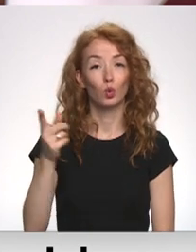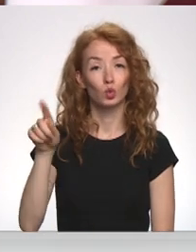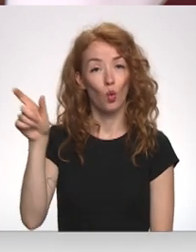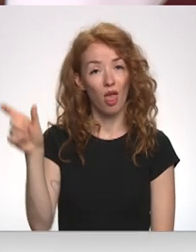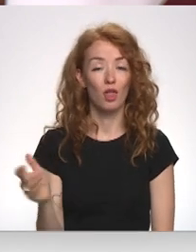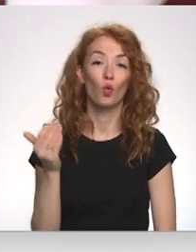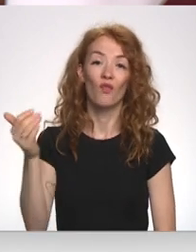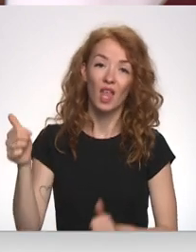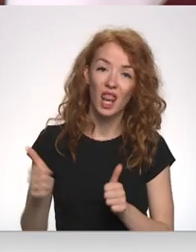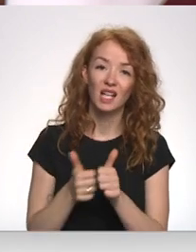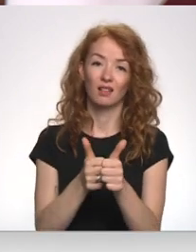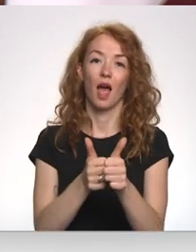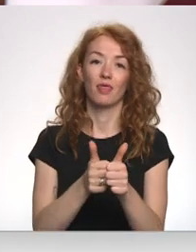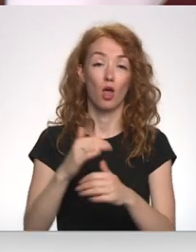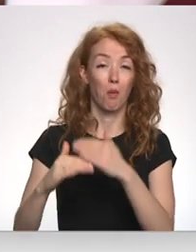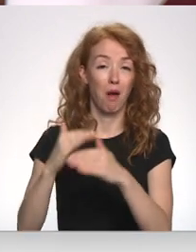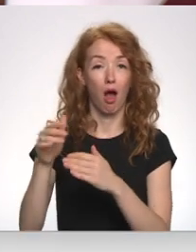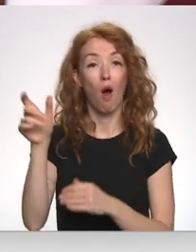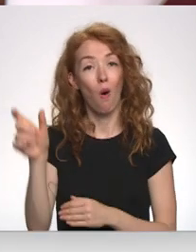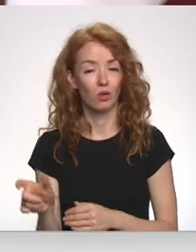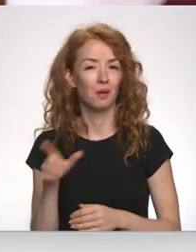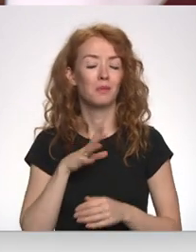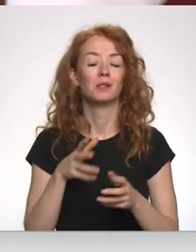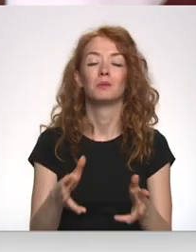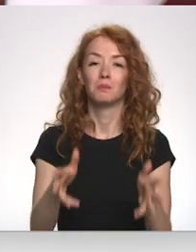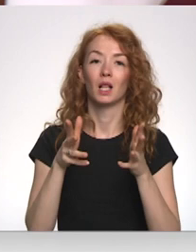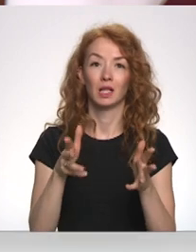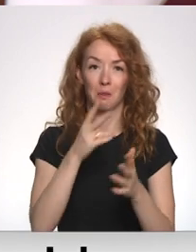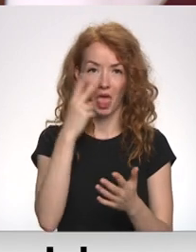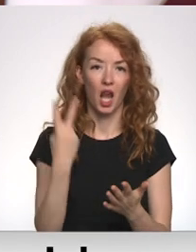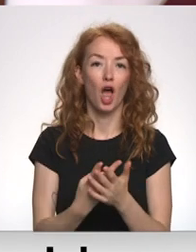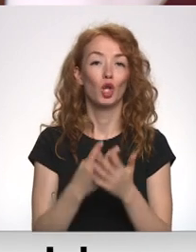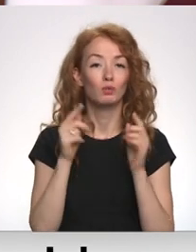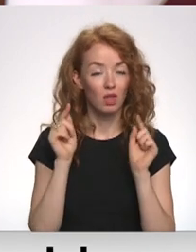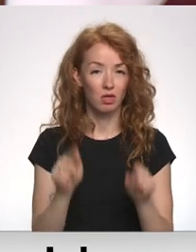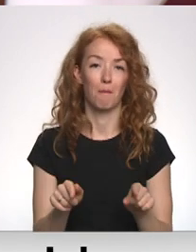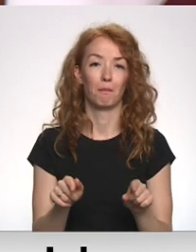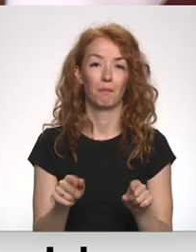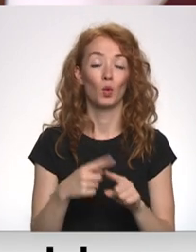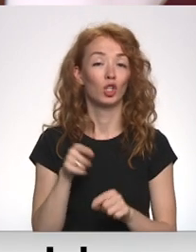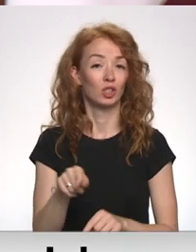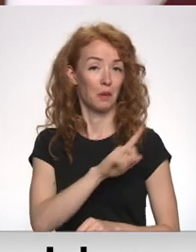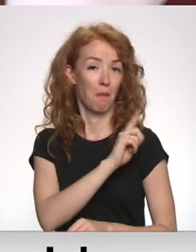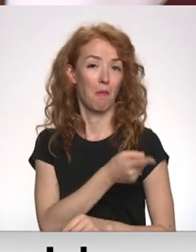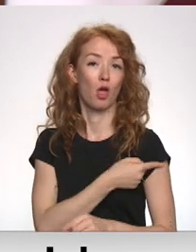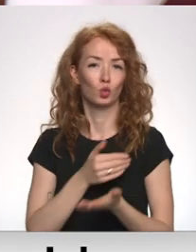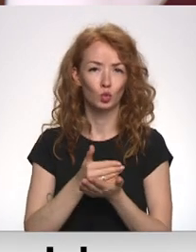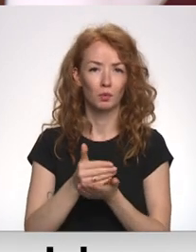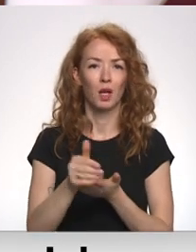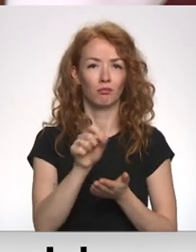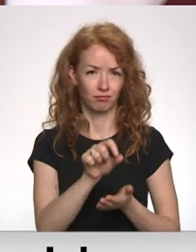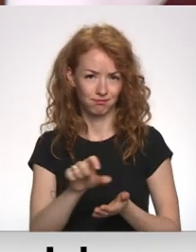viņa līdzgaitnieku paaudze, tam bija spilgts apliecinājums. Un šis spēks neapsīka, bet